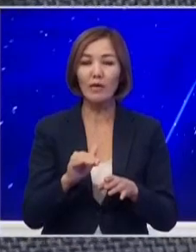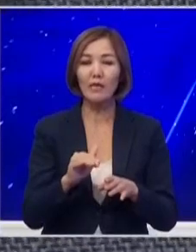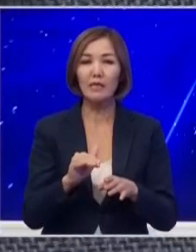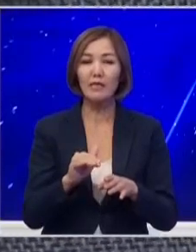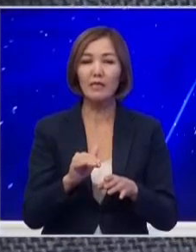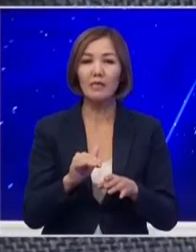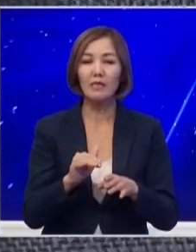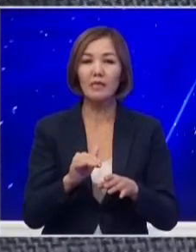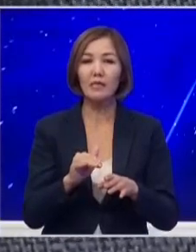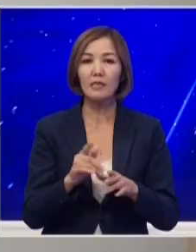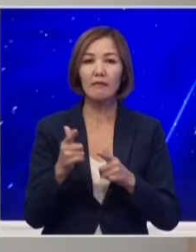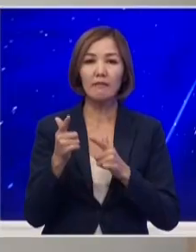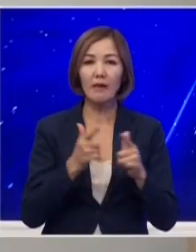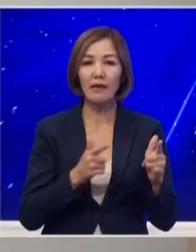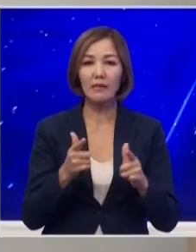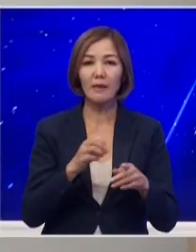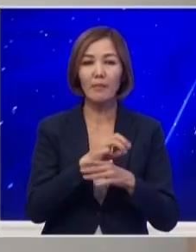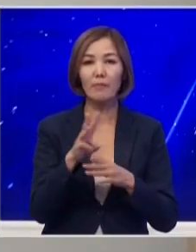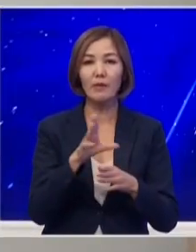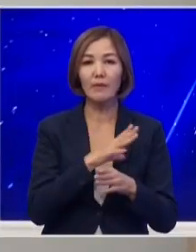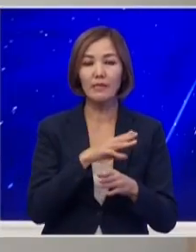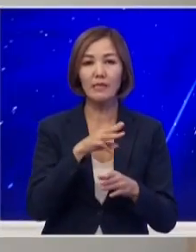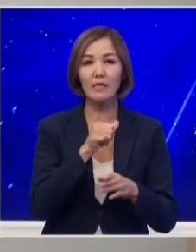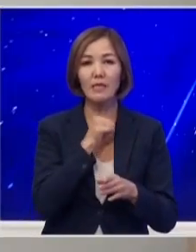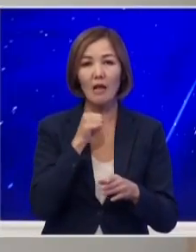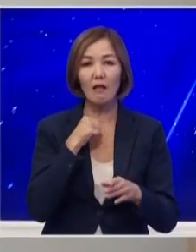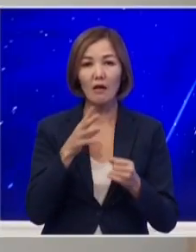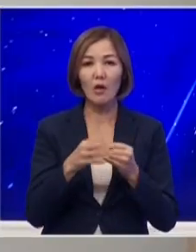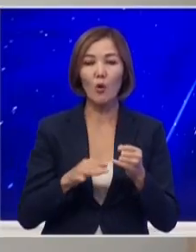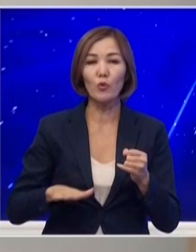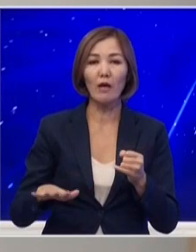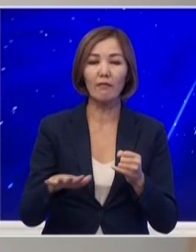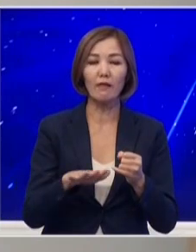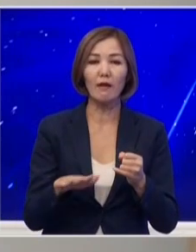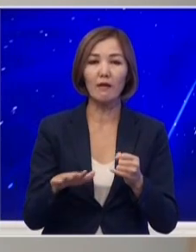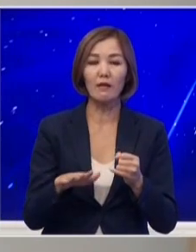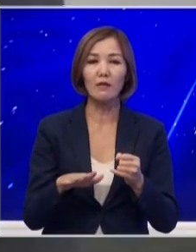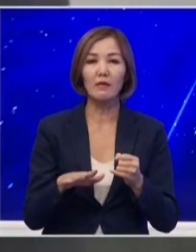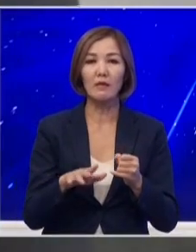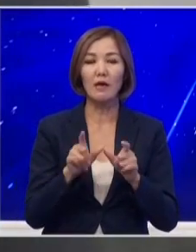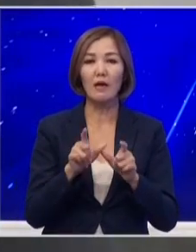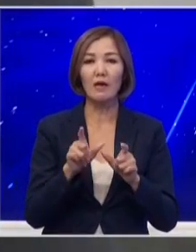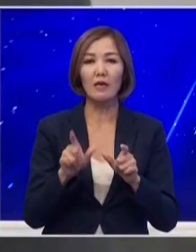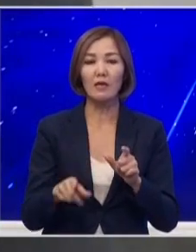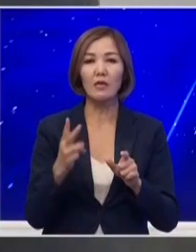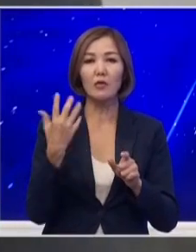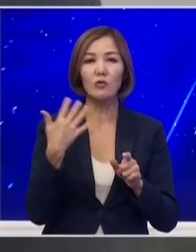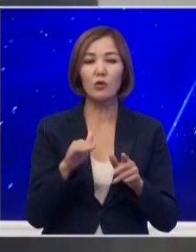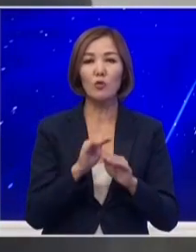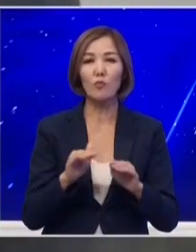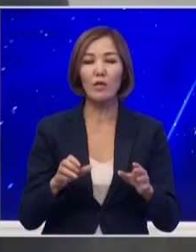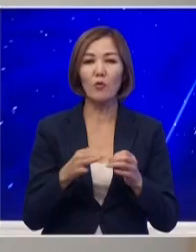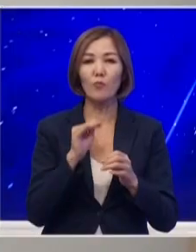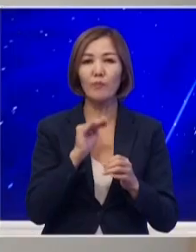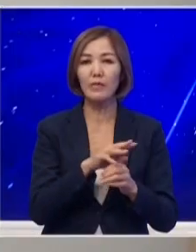жаңағы дайындадық. Талғар ауданындағы азаматымыз 250 балаға